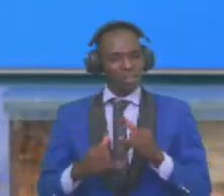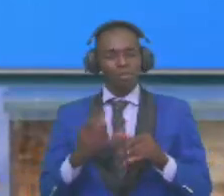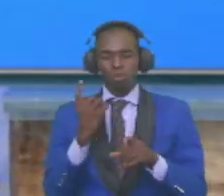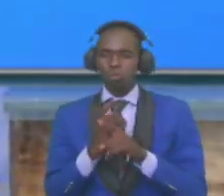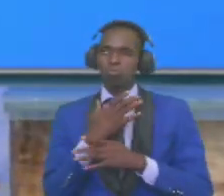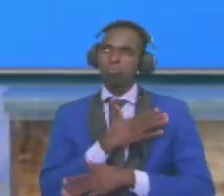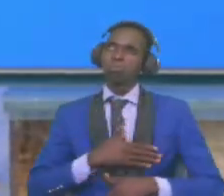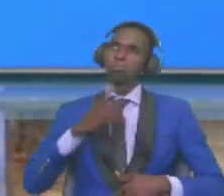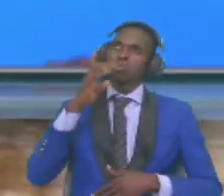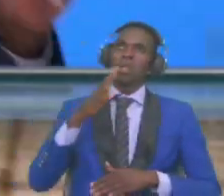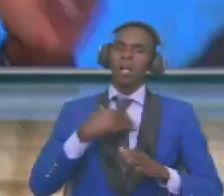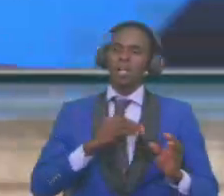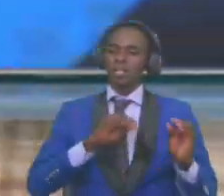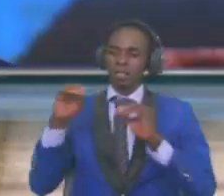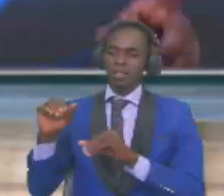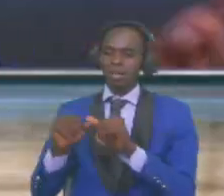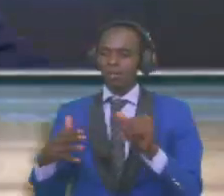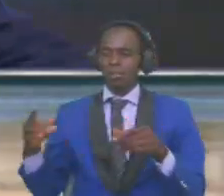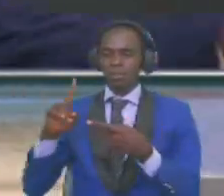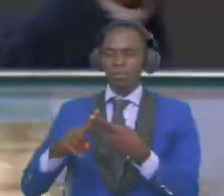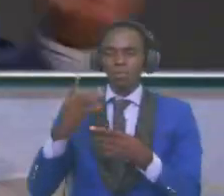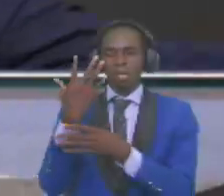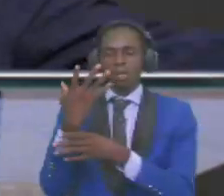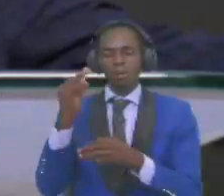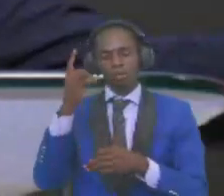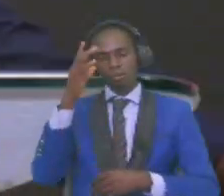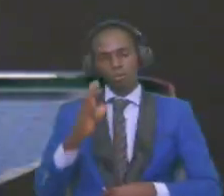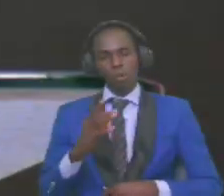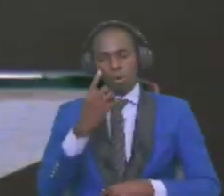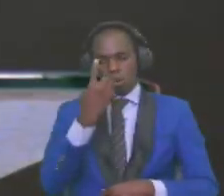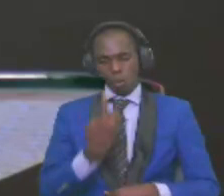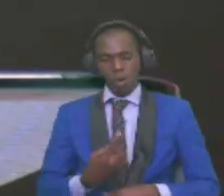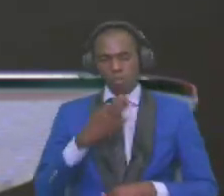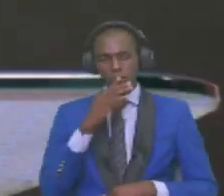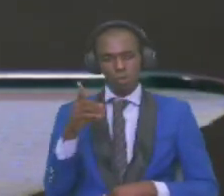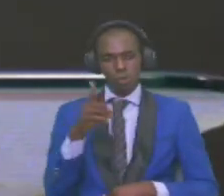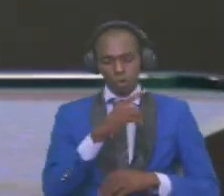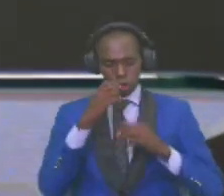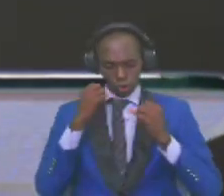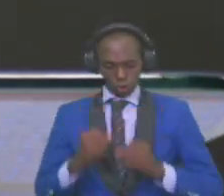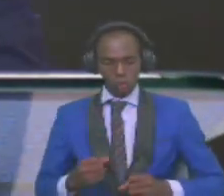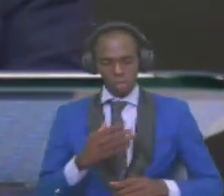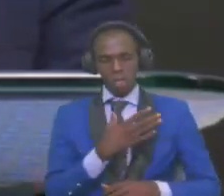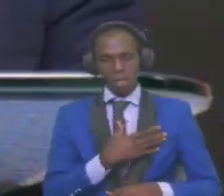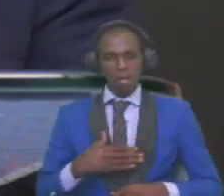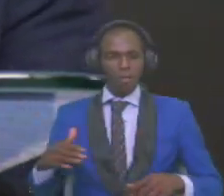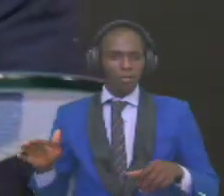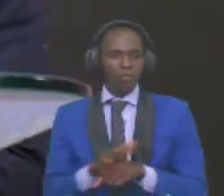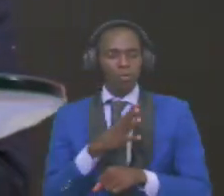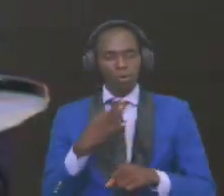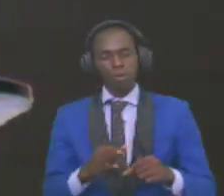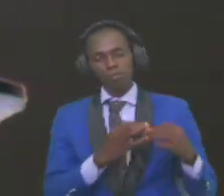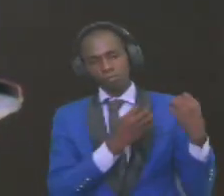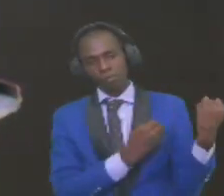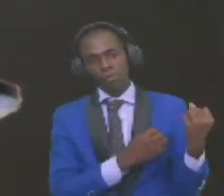à la fin donc plaisait à dieu et laisser le reste entre les mains de dieu et sadi fortifie de toi et propos rage da